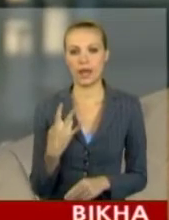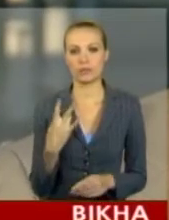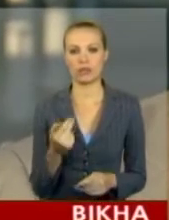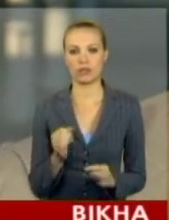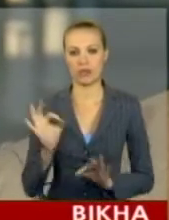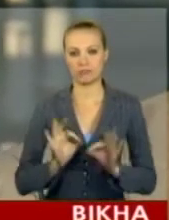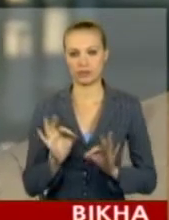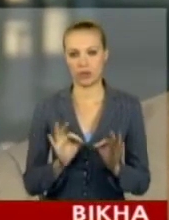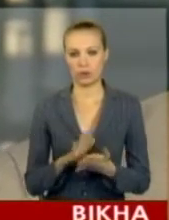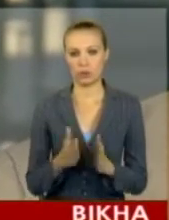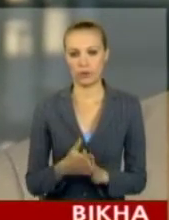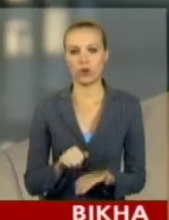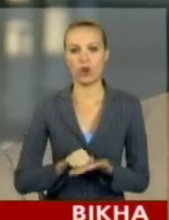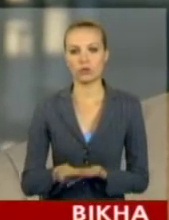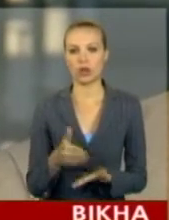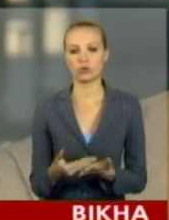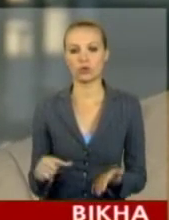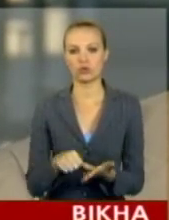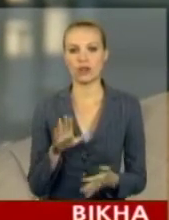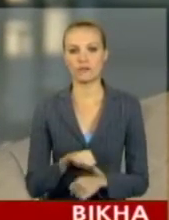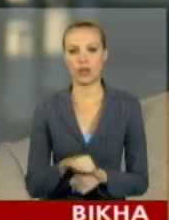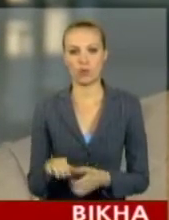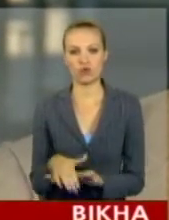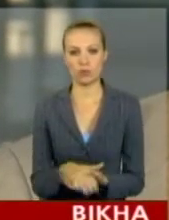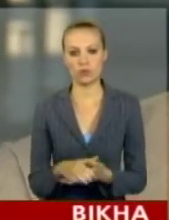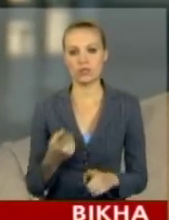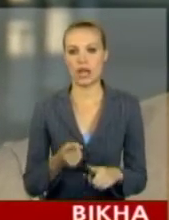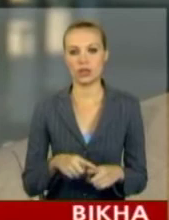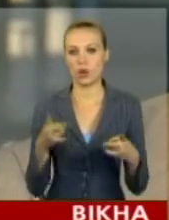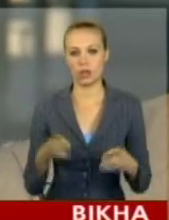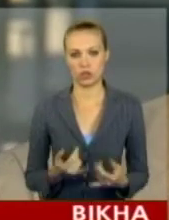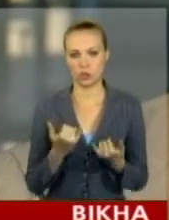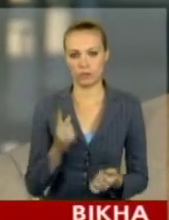преференціальних умовах, відказуючись від участі, по суті, в таможенному союзі. Це